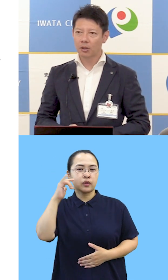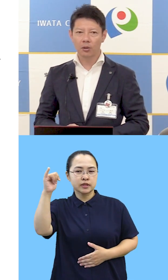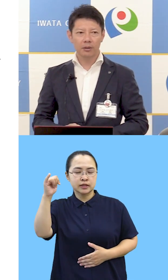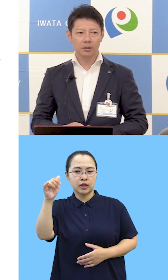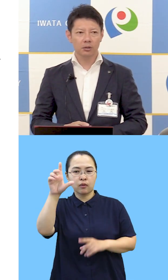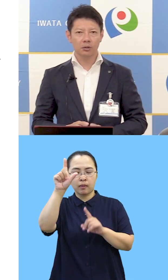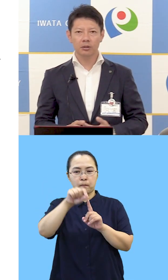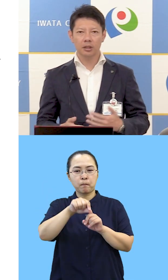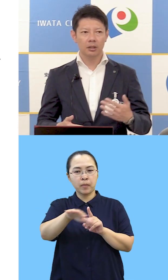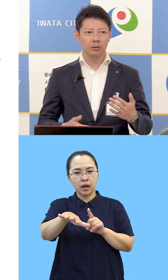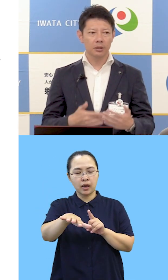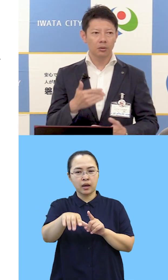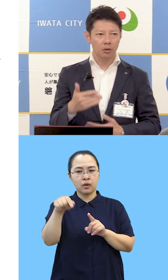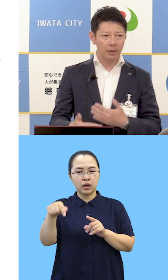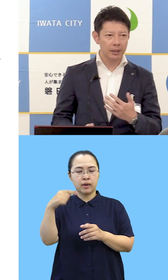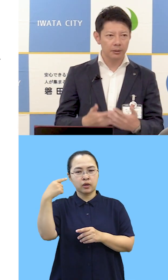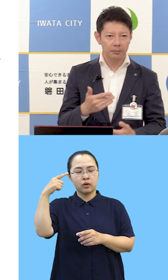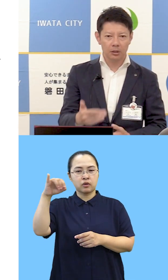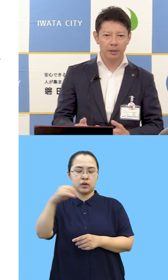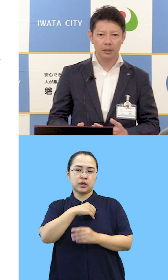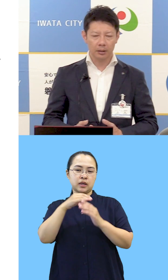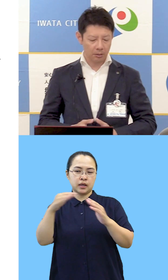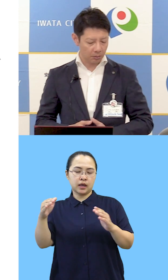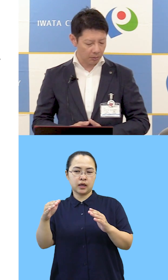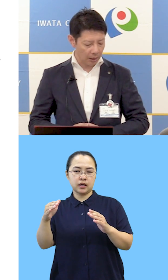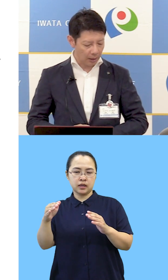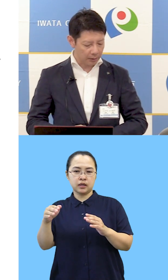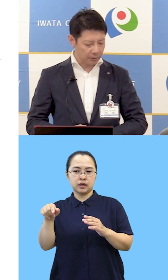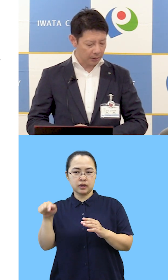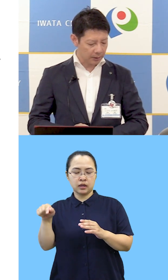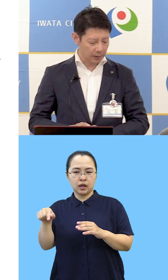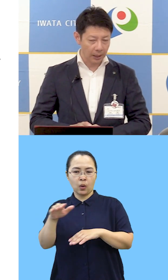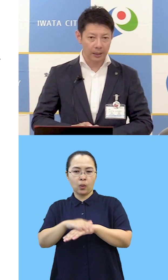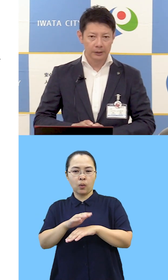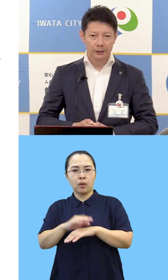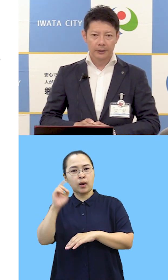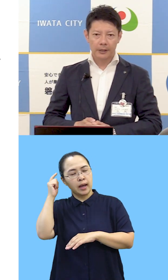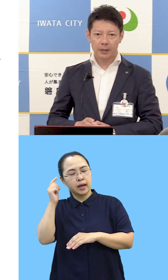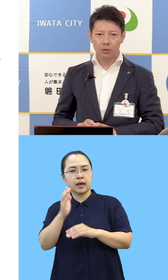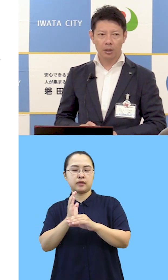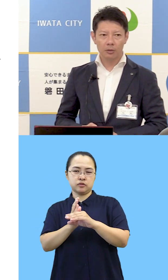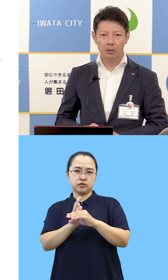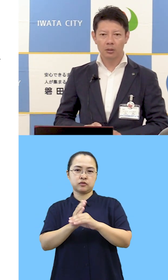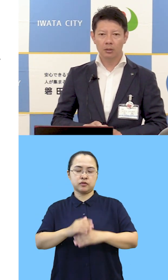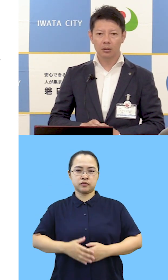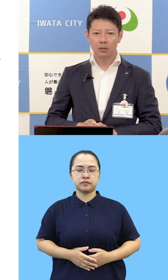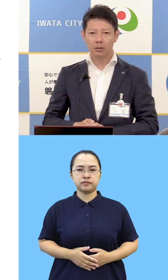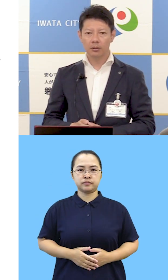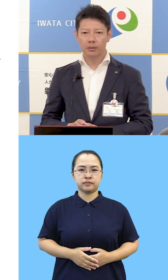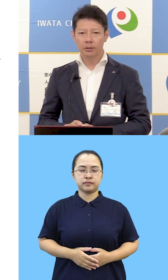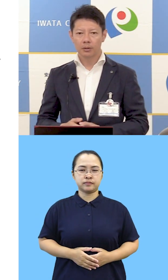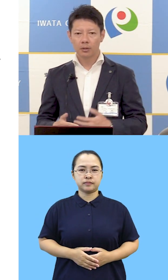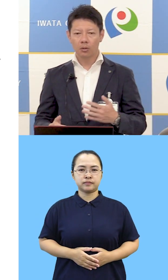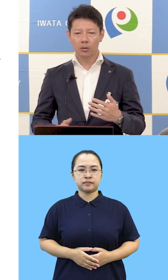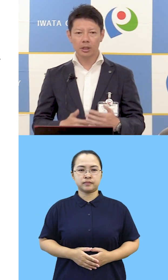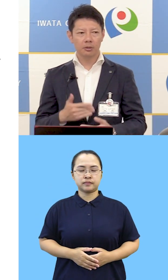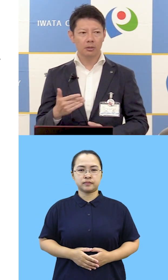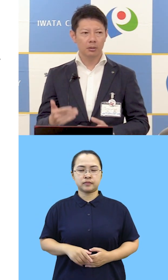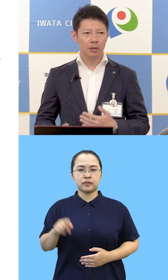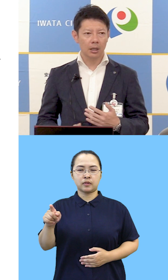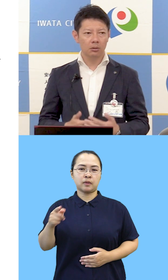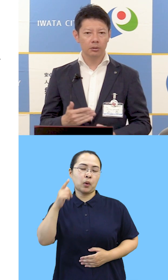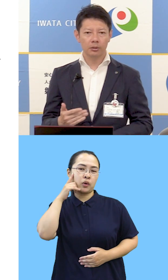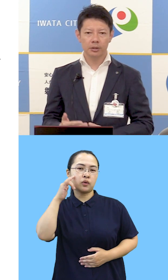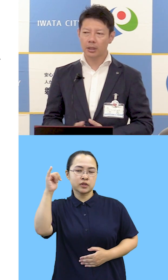信、これはちょっと教育委員会の方でどこまで踏み込めるかっていうところはあるんですが、これも保護